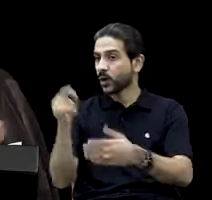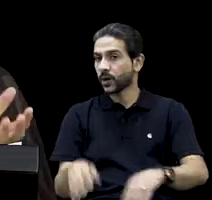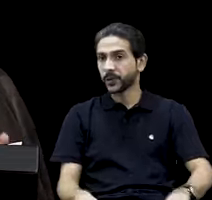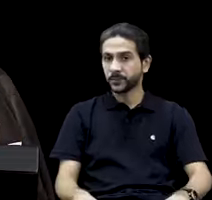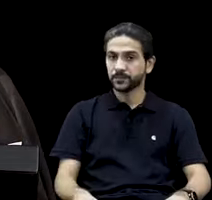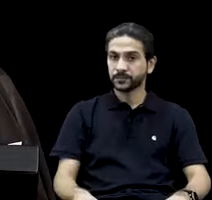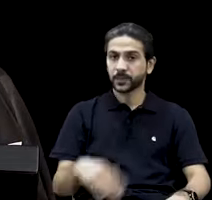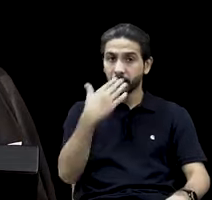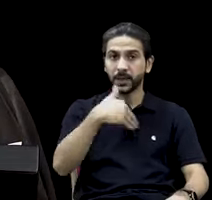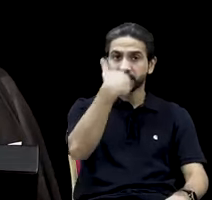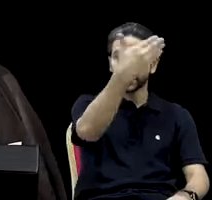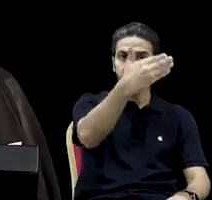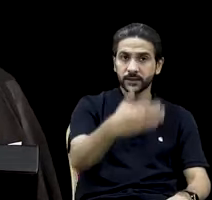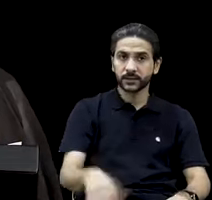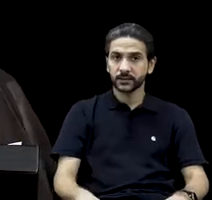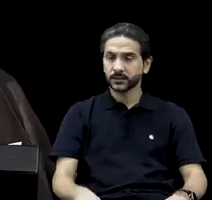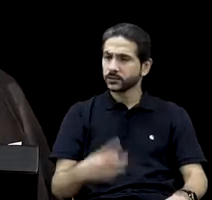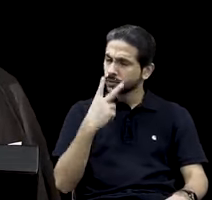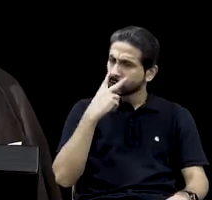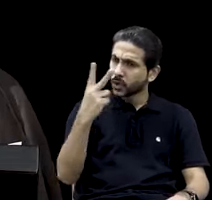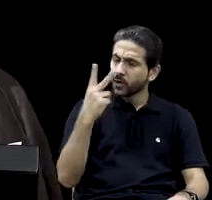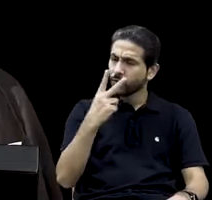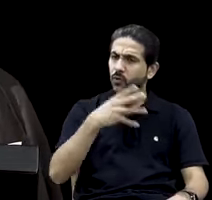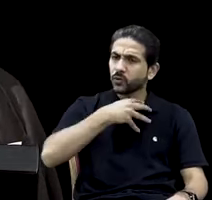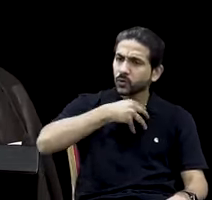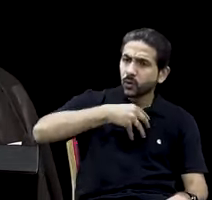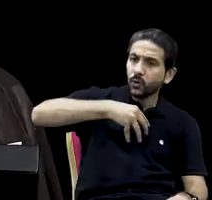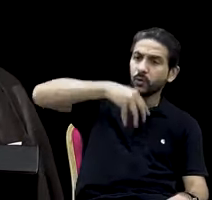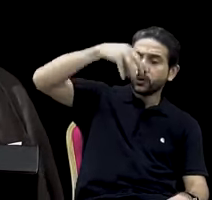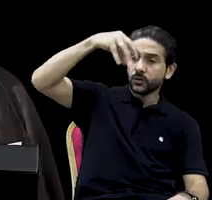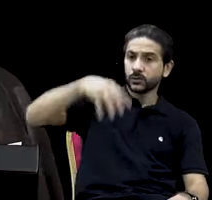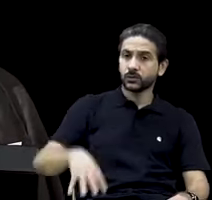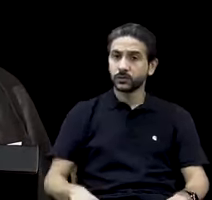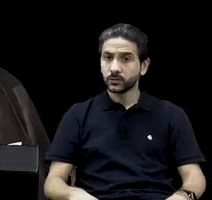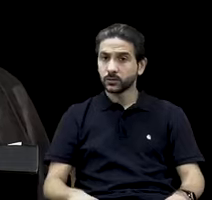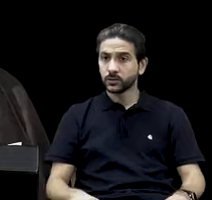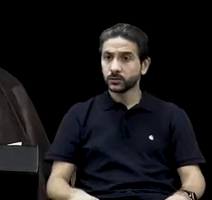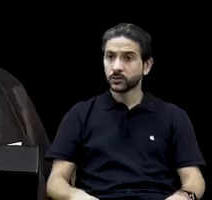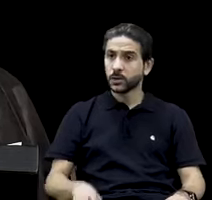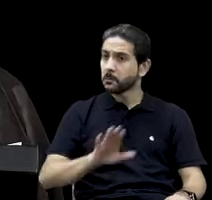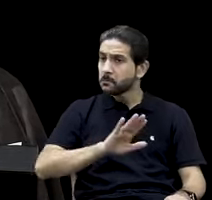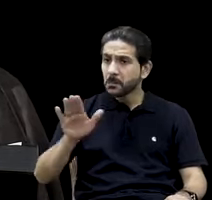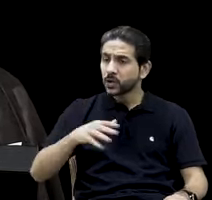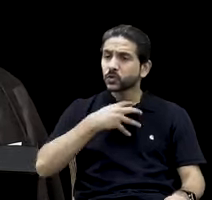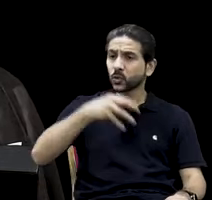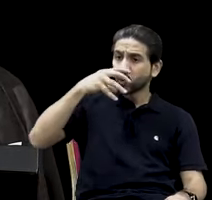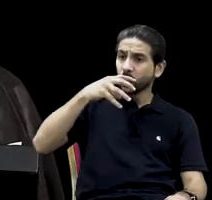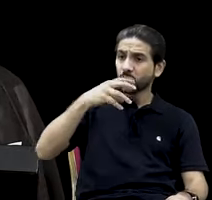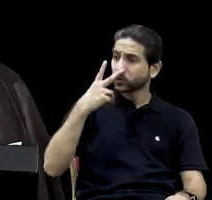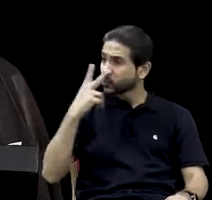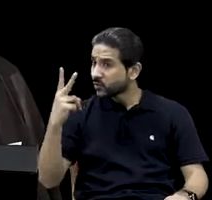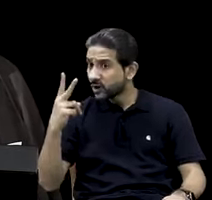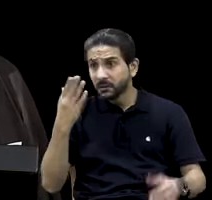بعدين لاحظوا ان الروح ليست وجودا ماديا